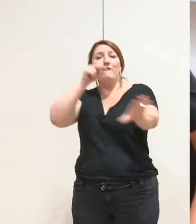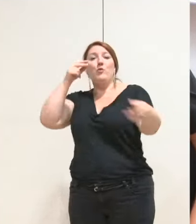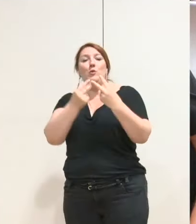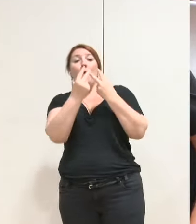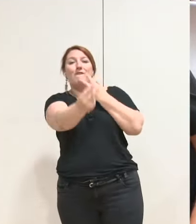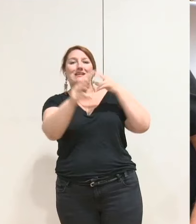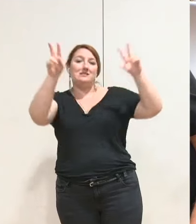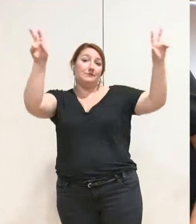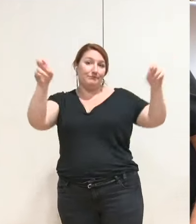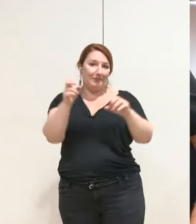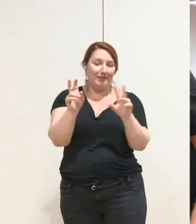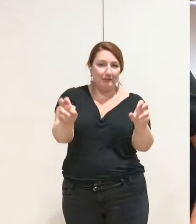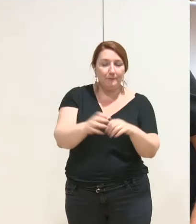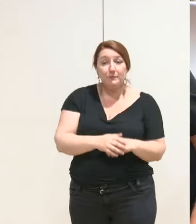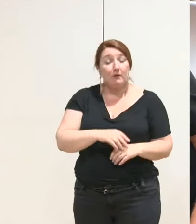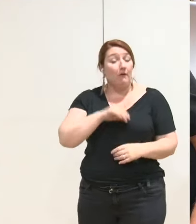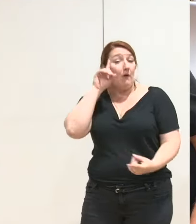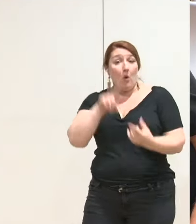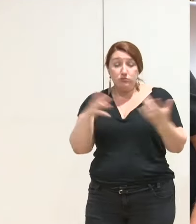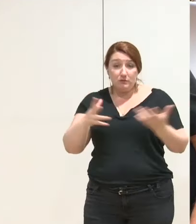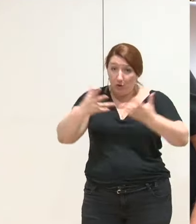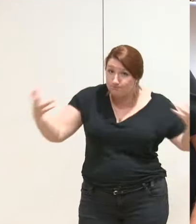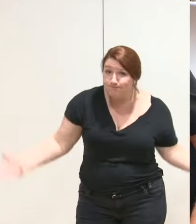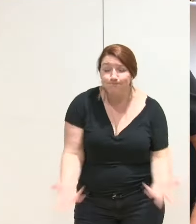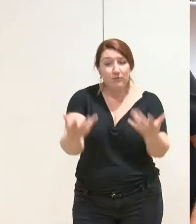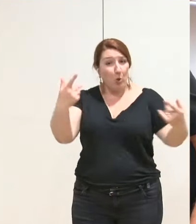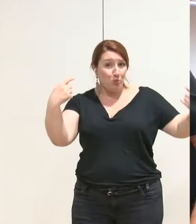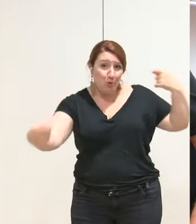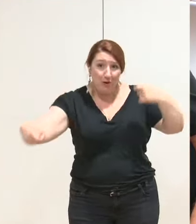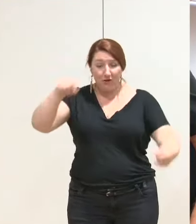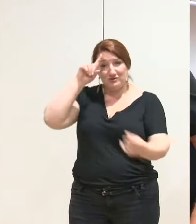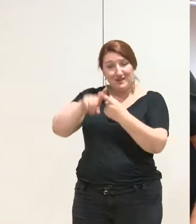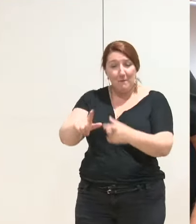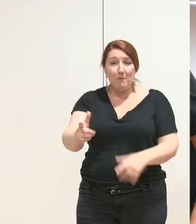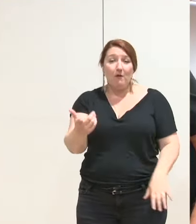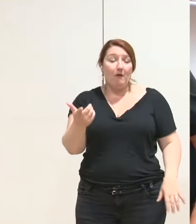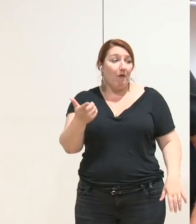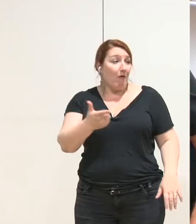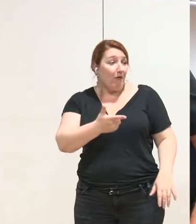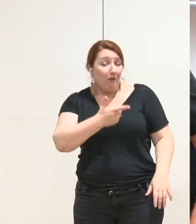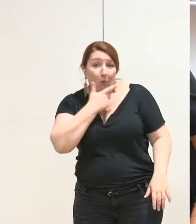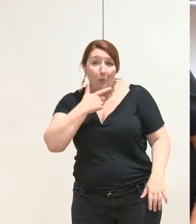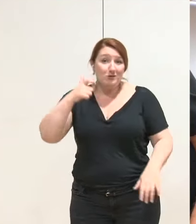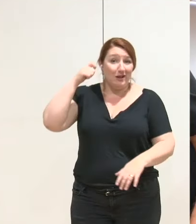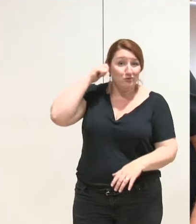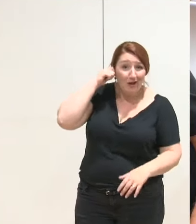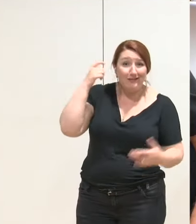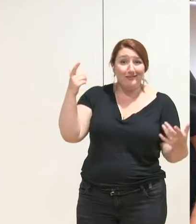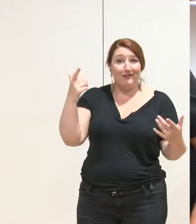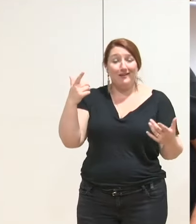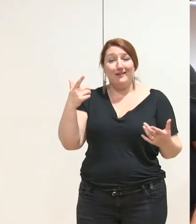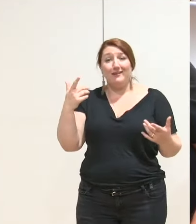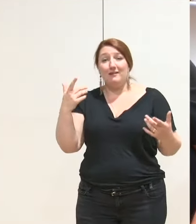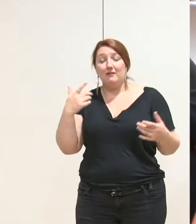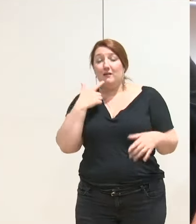effectivement la tolérance notamment sur l'homosexualité la trans voilà qui lutte contre l'homophobie la